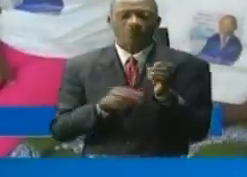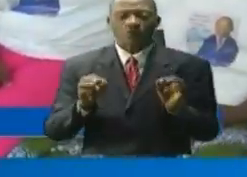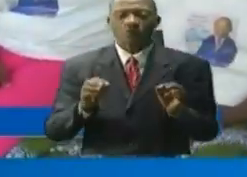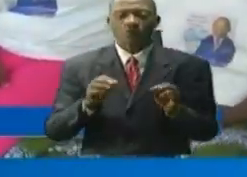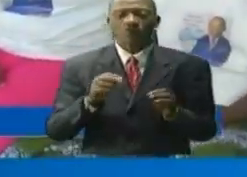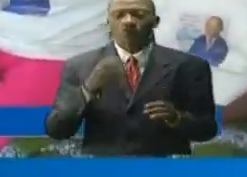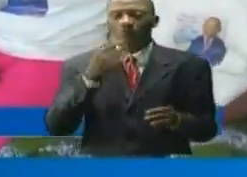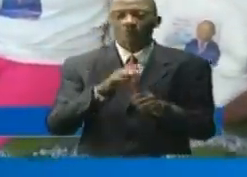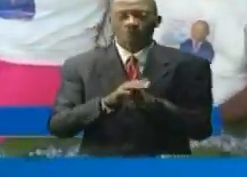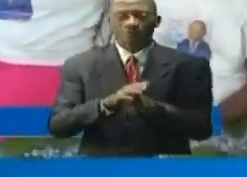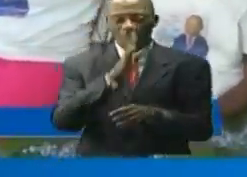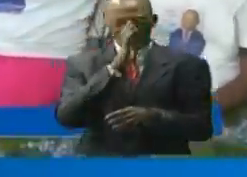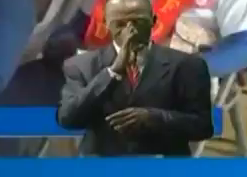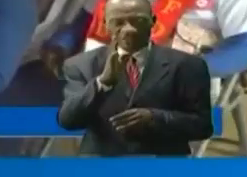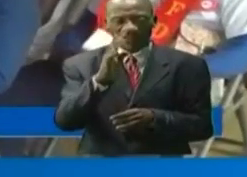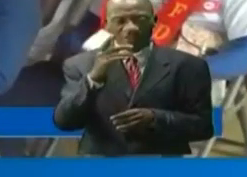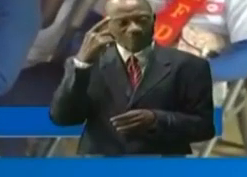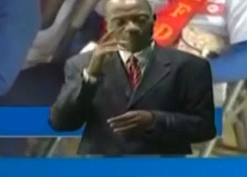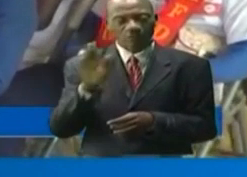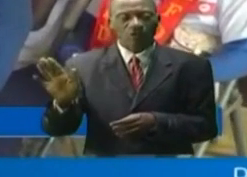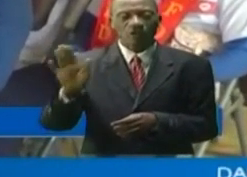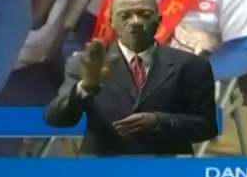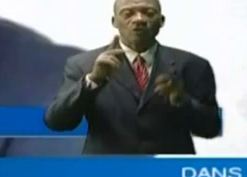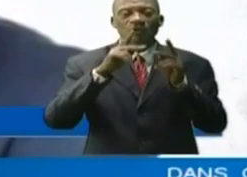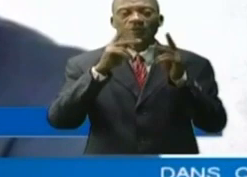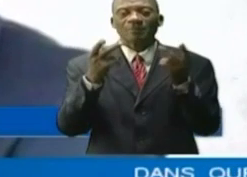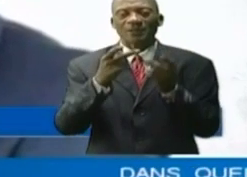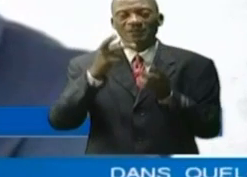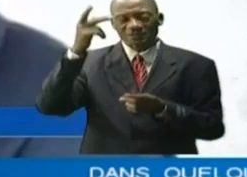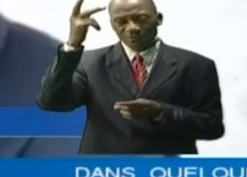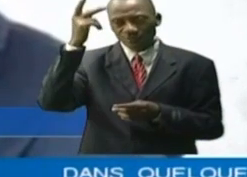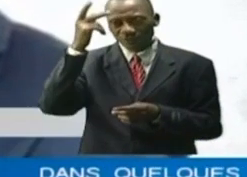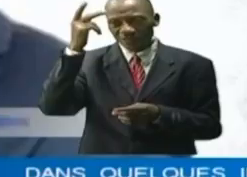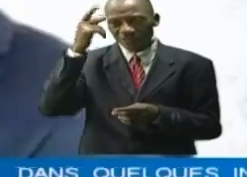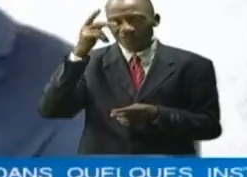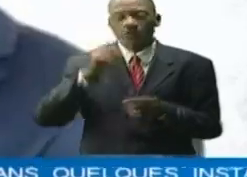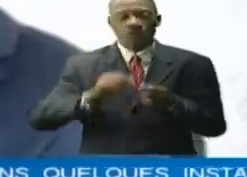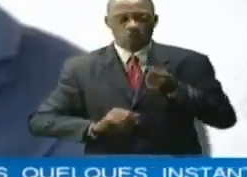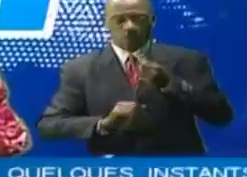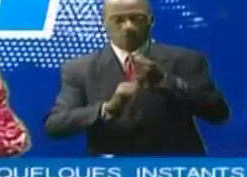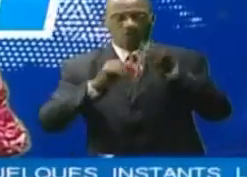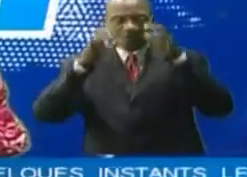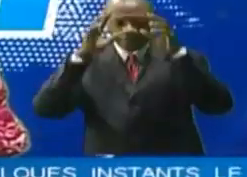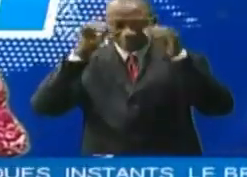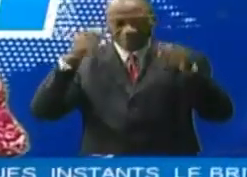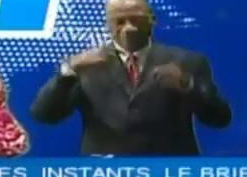loyauté à ce parti et à son fondateur, l'honorable Modeste Baoti Lukwebo.